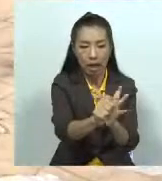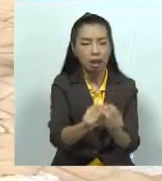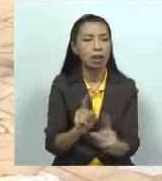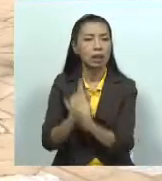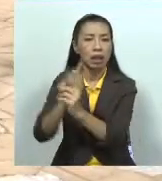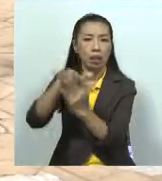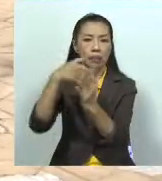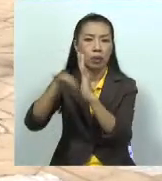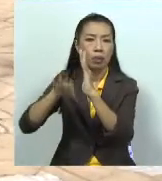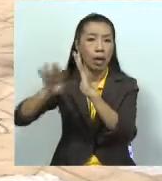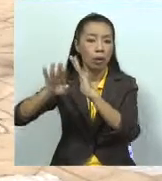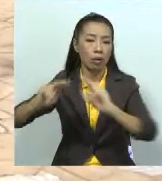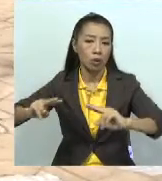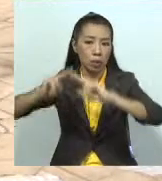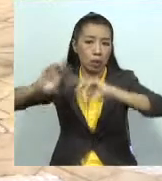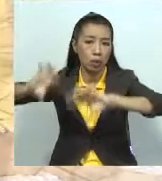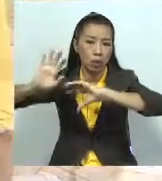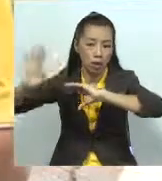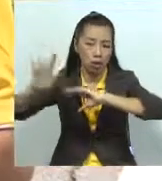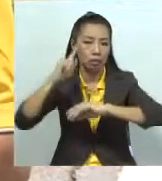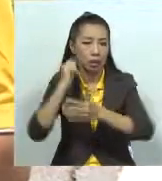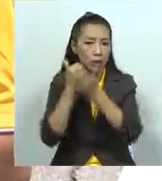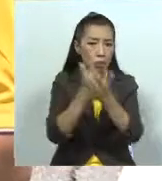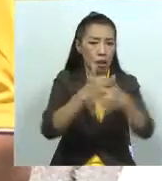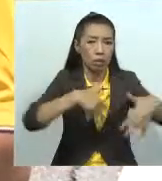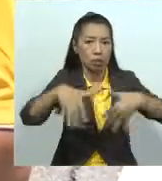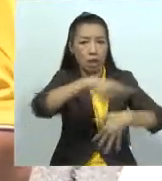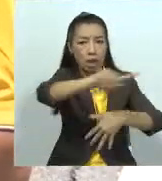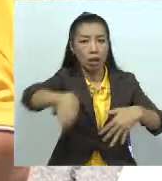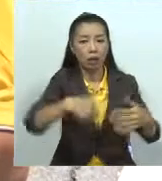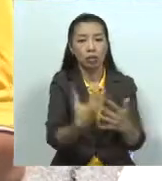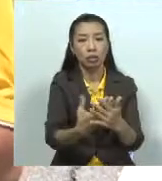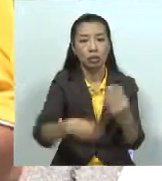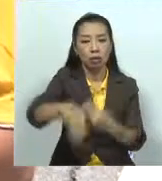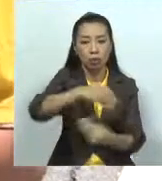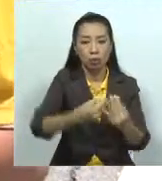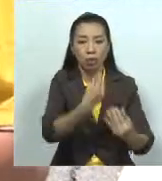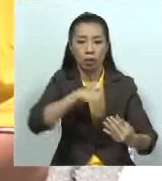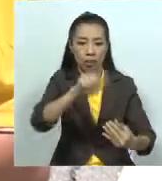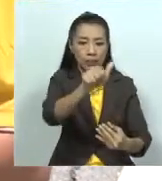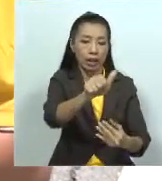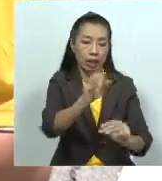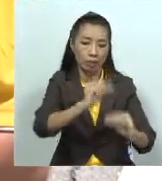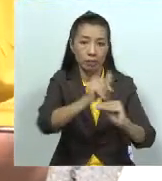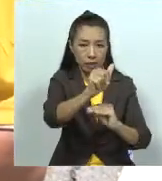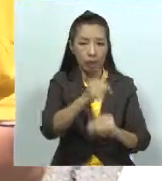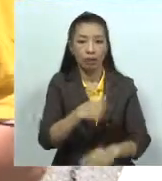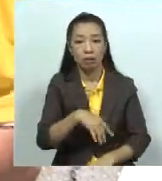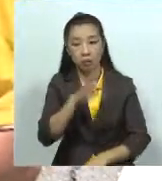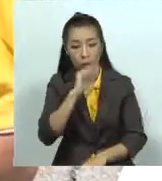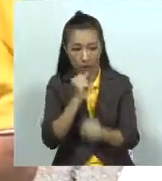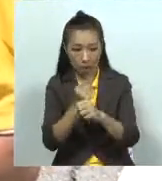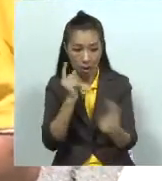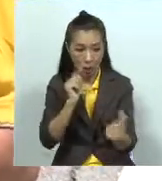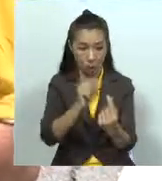นะครับให้เขามีผลผลิตที่ดีขึ้นรายได้ที่มากขึ้นนะครับเพราะฉะนั้นสิ่งเมื่อตอบสนองได้เนี่ยผมว่าเชื่อเลยว่าพี่น้อง